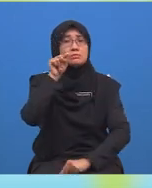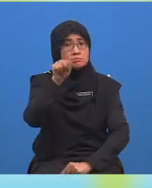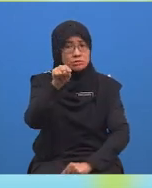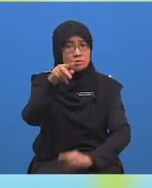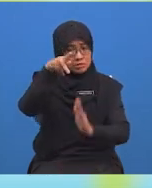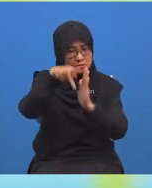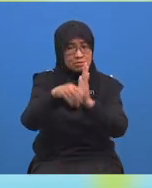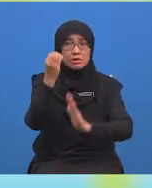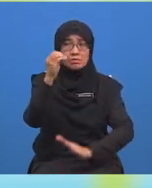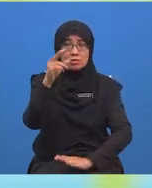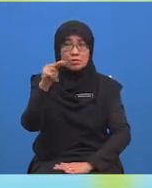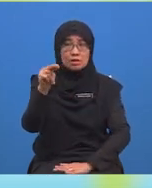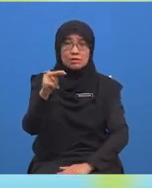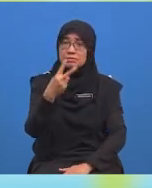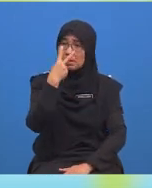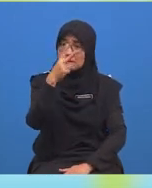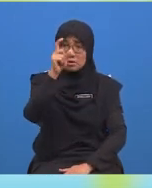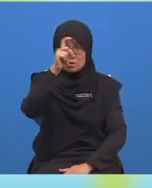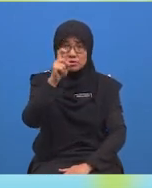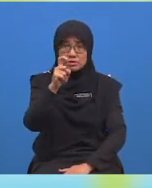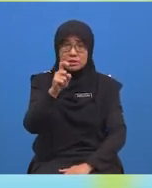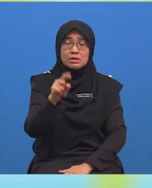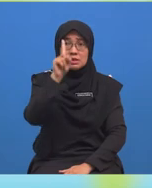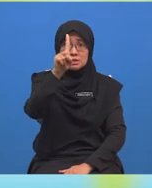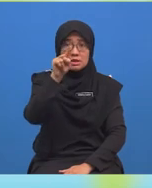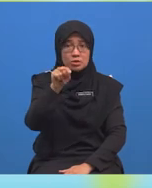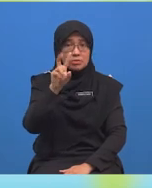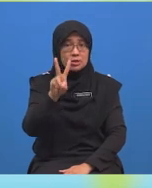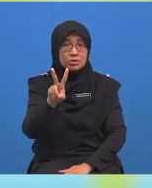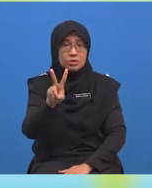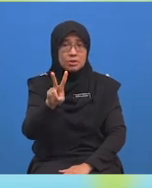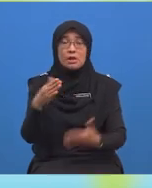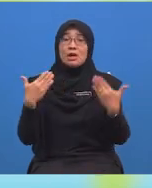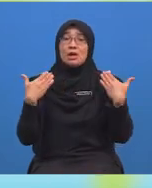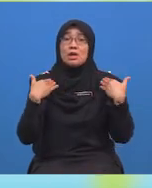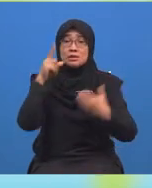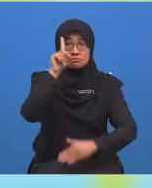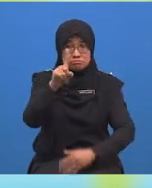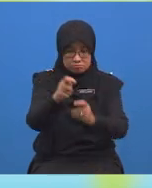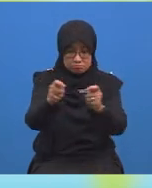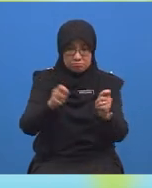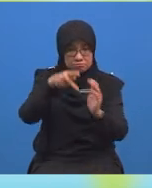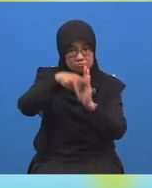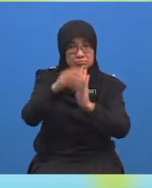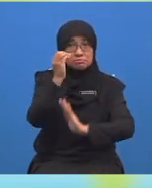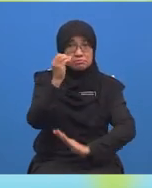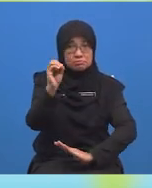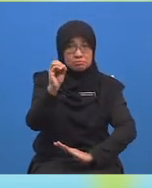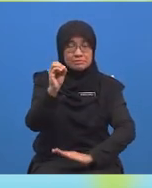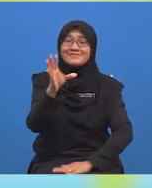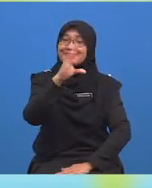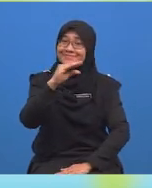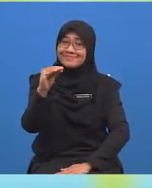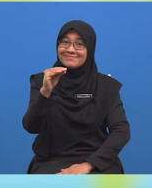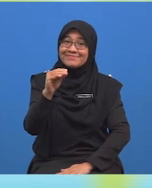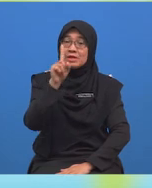perpuluhan. Lihat semula soalan 1.2 ada satu tempat perpuluhan